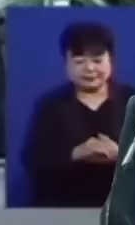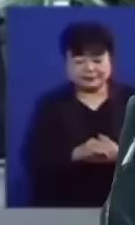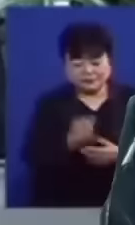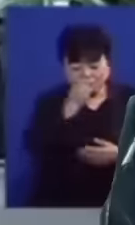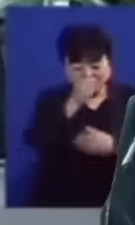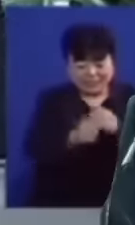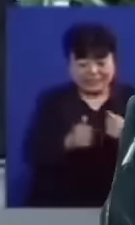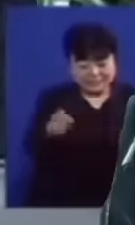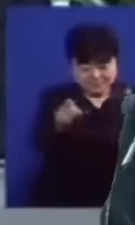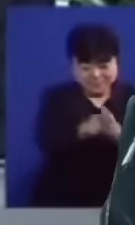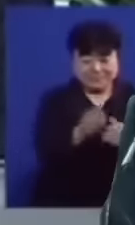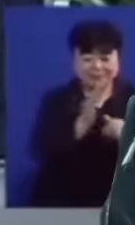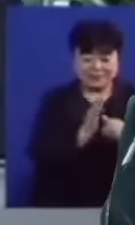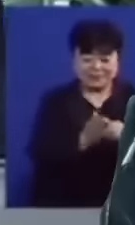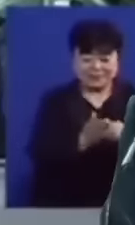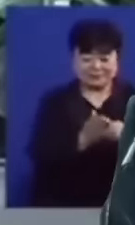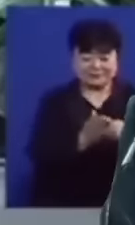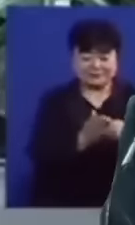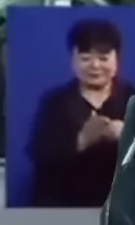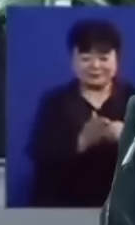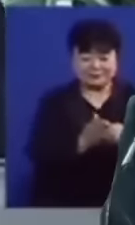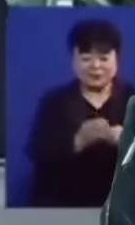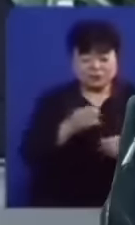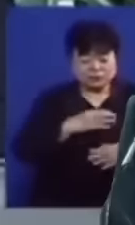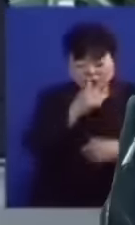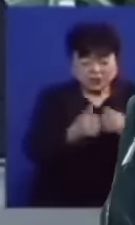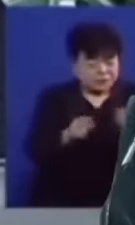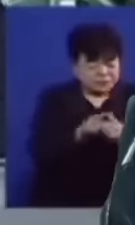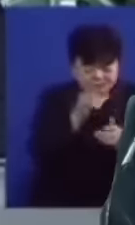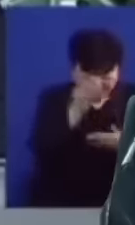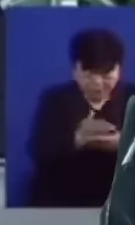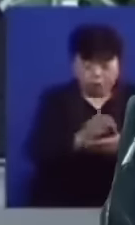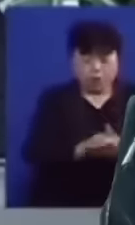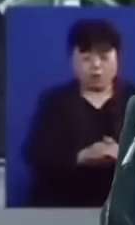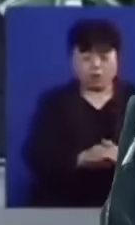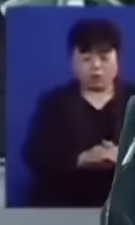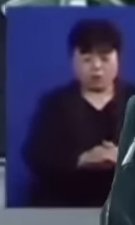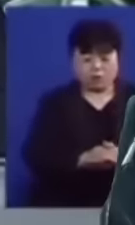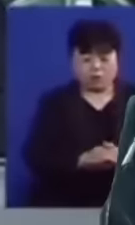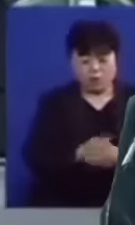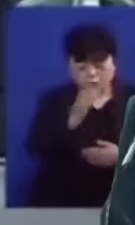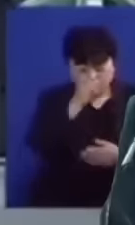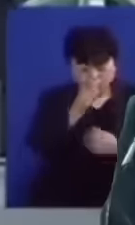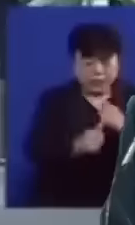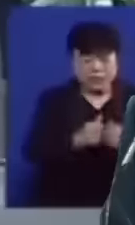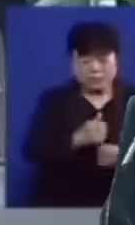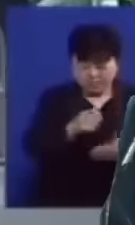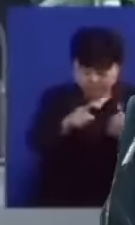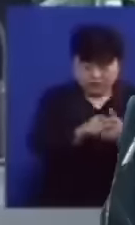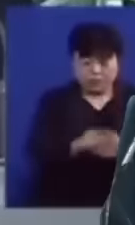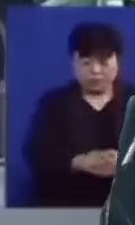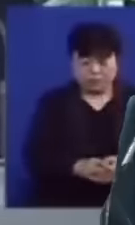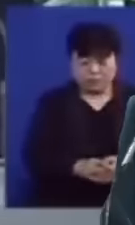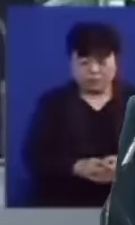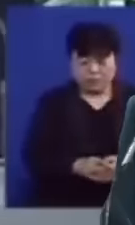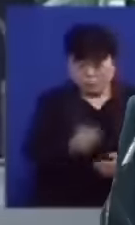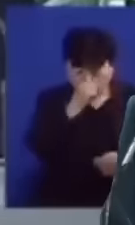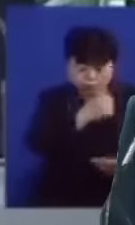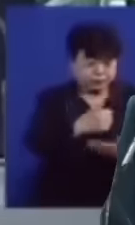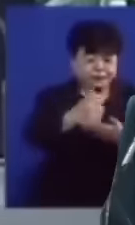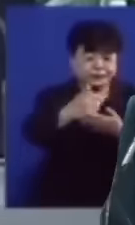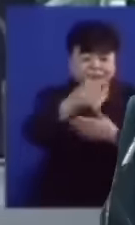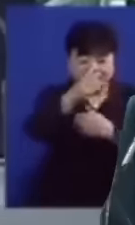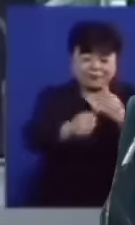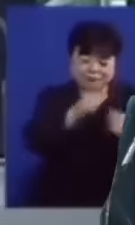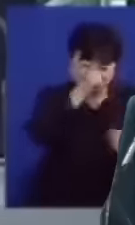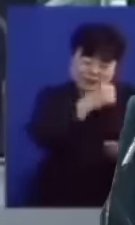좋은 하나님을 믿으십시오. 무서운 하나님을 믿으면 안 됩니다. 나쁜 하나님을 믿으면 안 됩니다. 하나님 나쁘지 않아요.